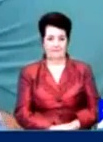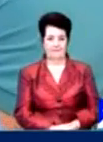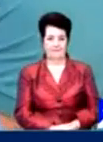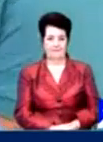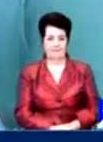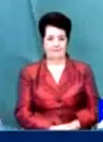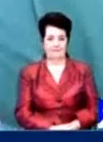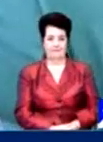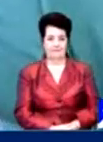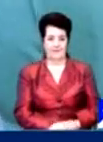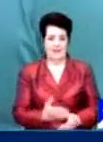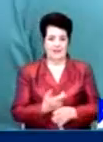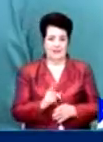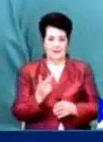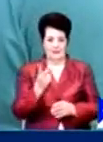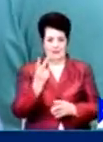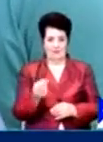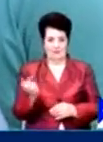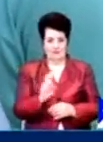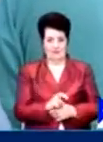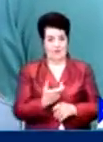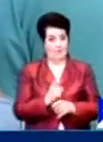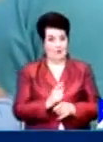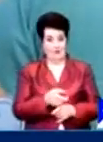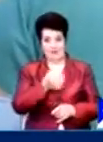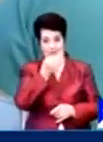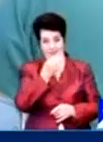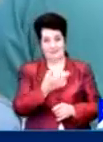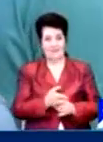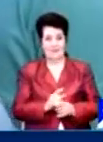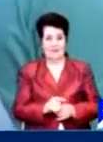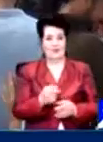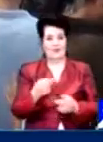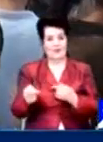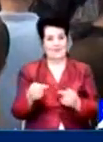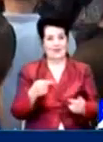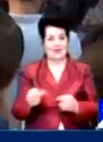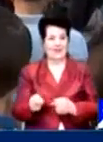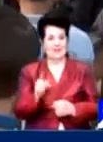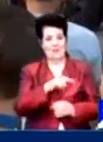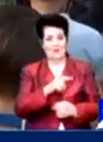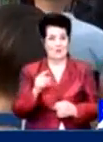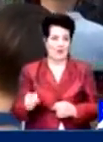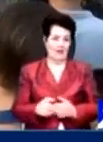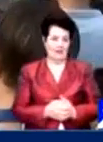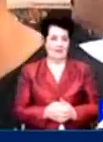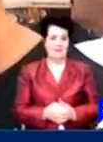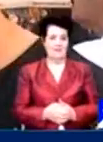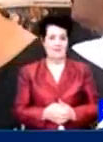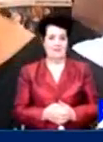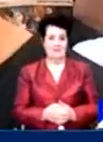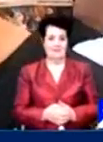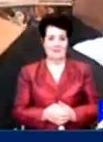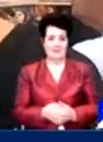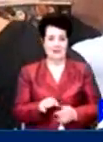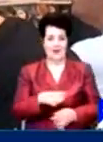A doua ediție la care vin și într-adevăr sunt foarte simpatici și foarte diferiți de la un număr la altul și de la un an la altul. Știu că în ceilalți